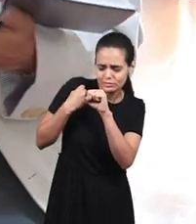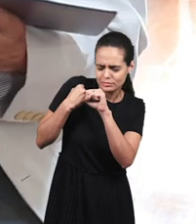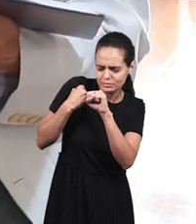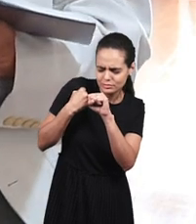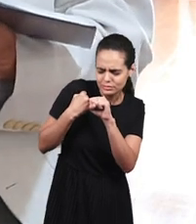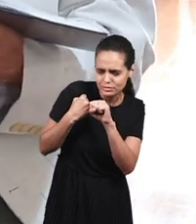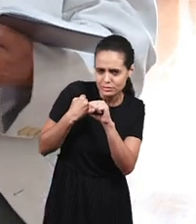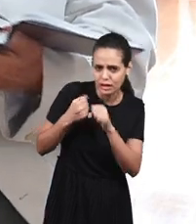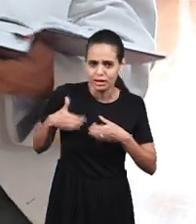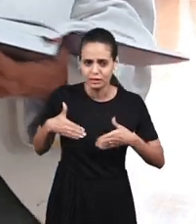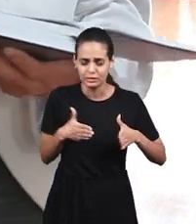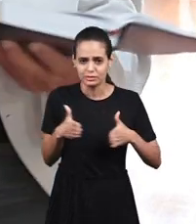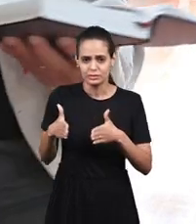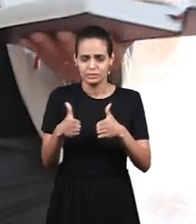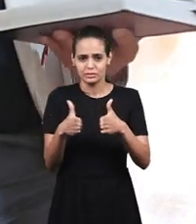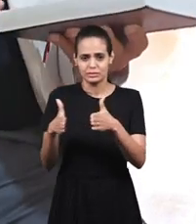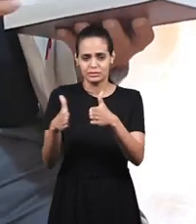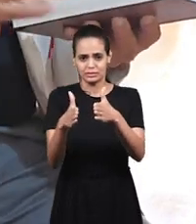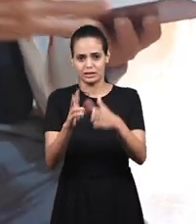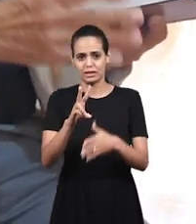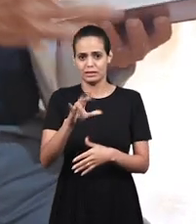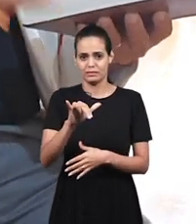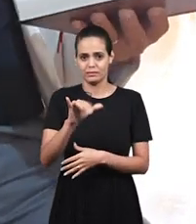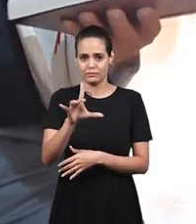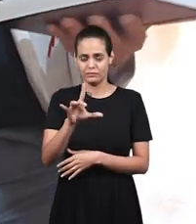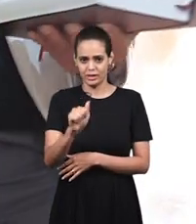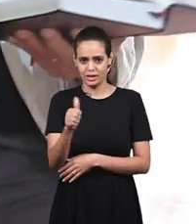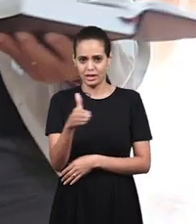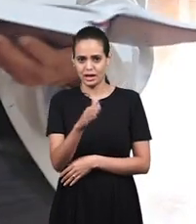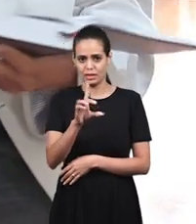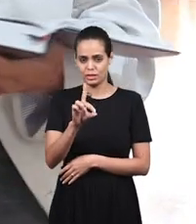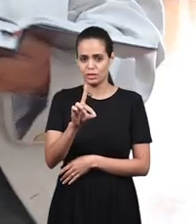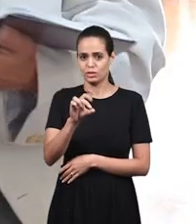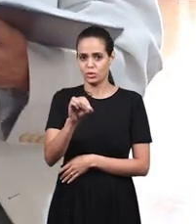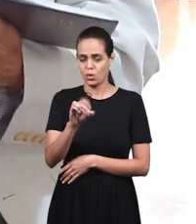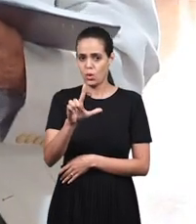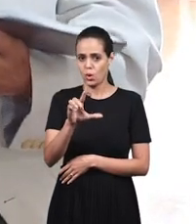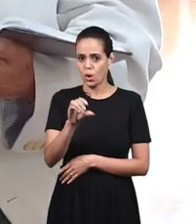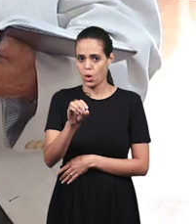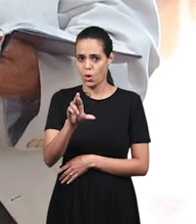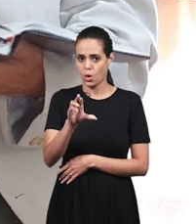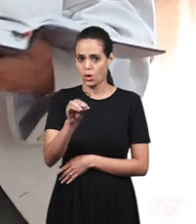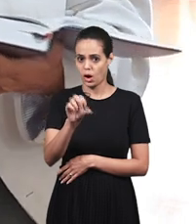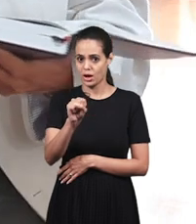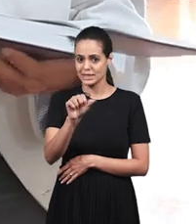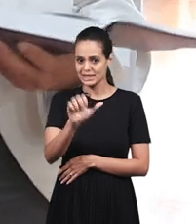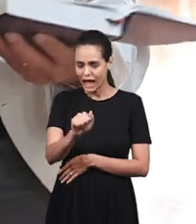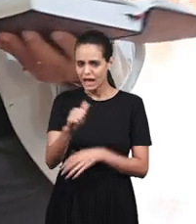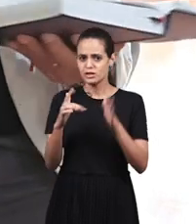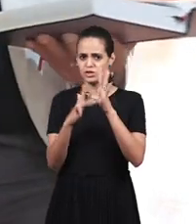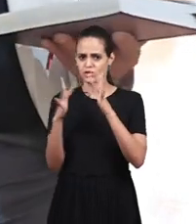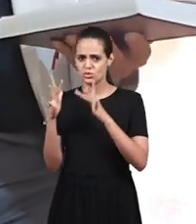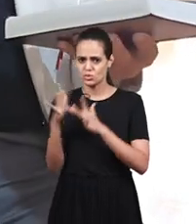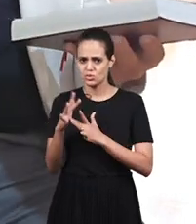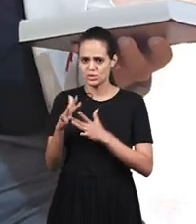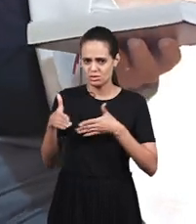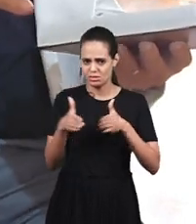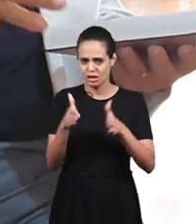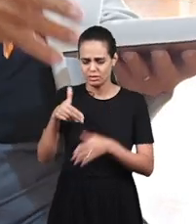прошел по той улице Виа Долороса, и там была